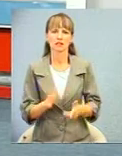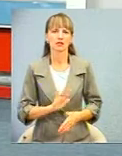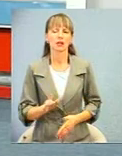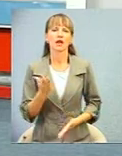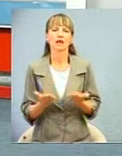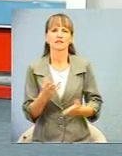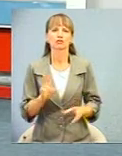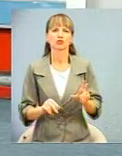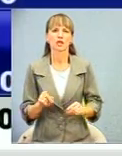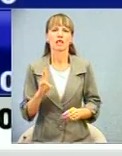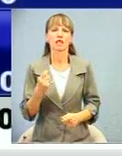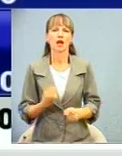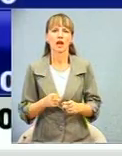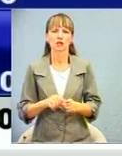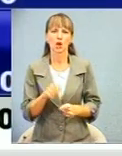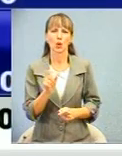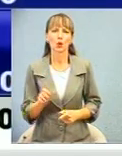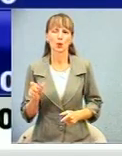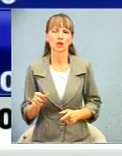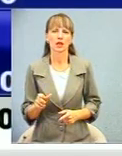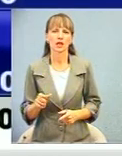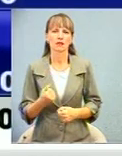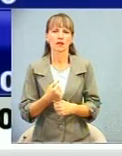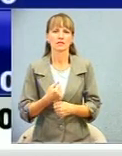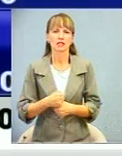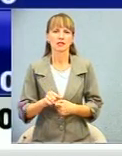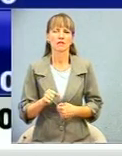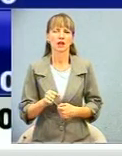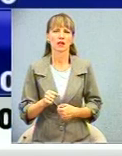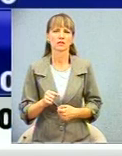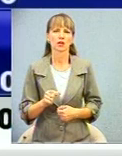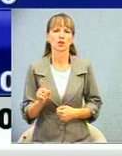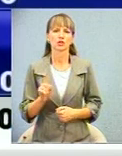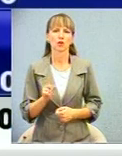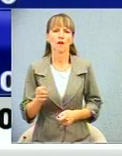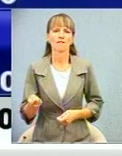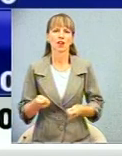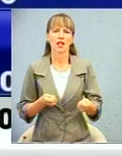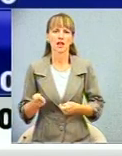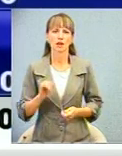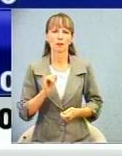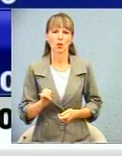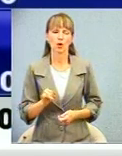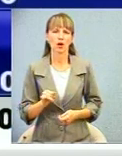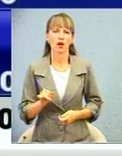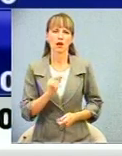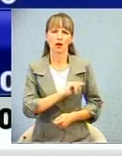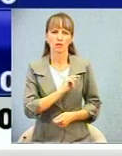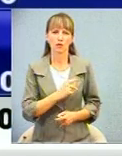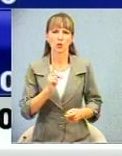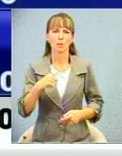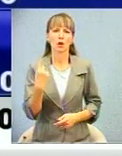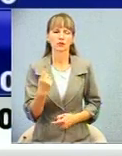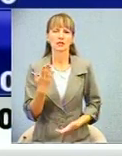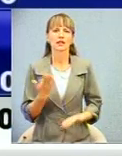це людей спонукає зловживання влади, то ваш варіант відповіді номер один. Якщо ви переконані, що цьому